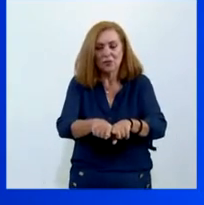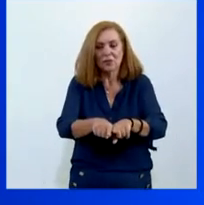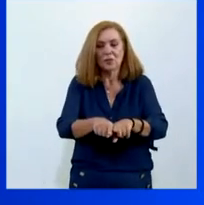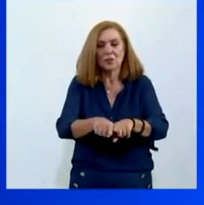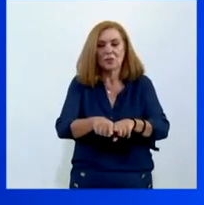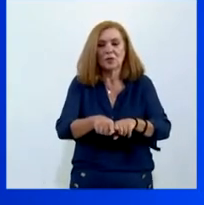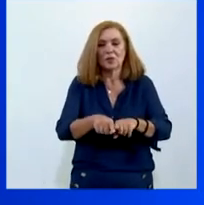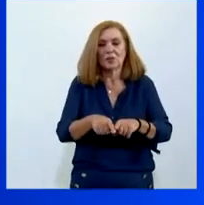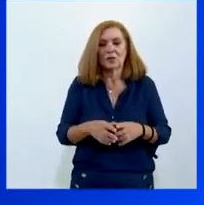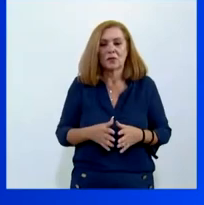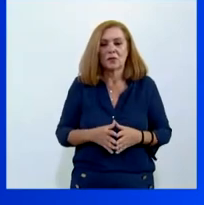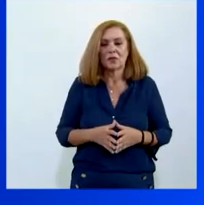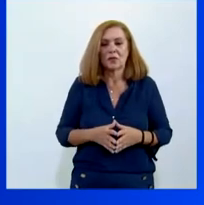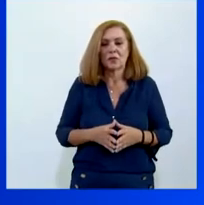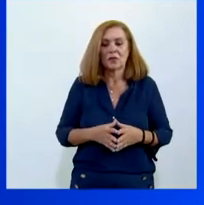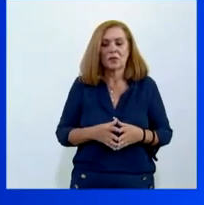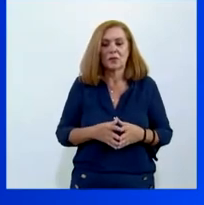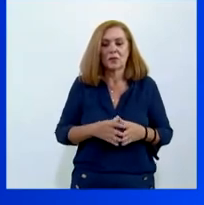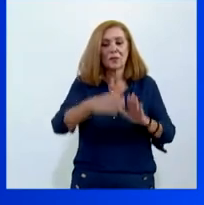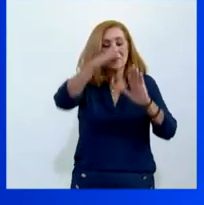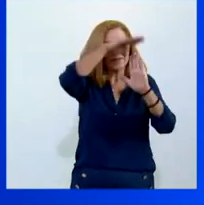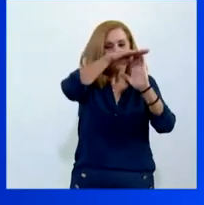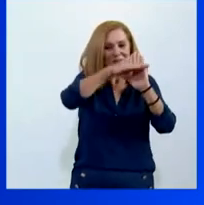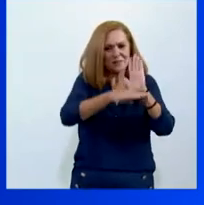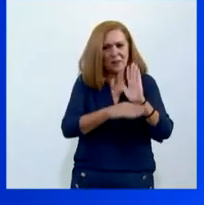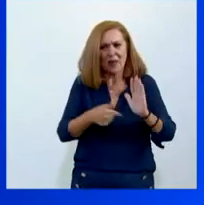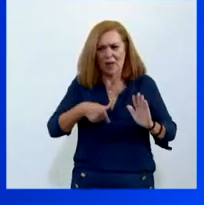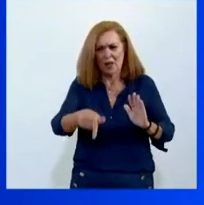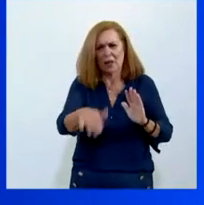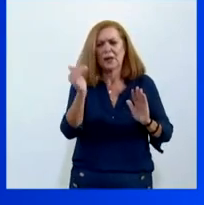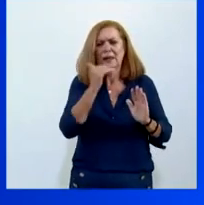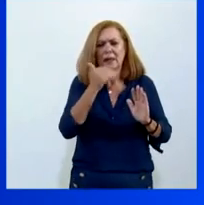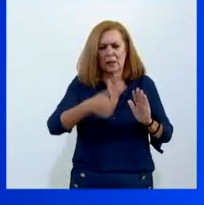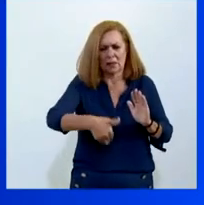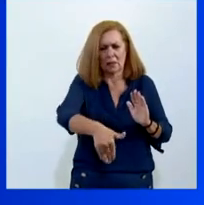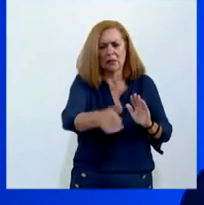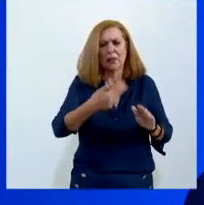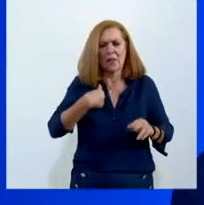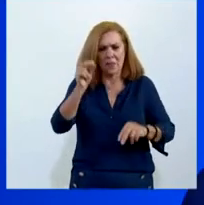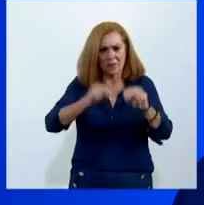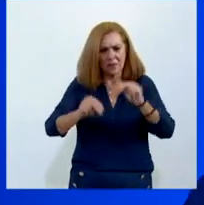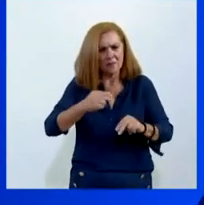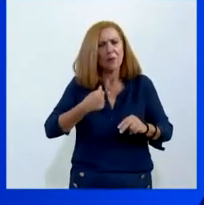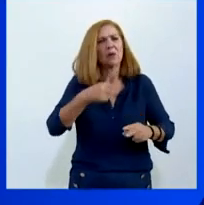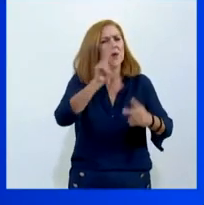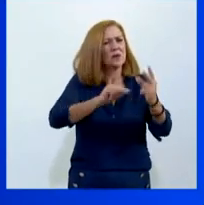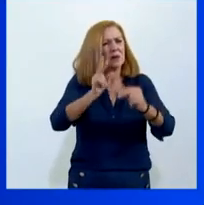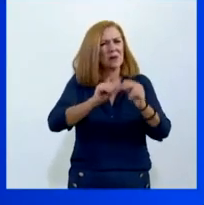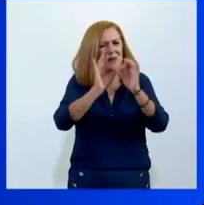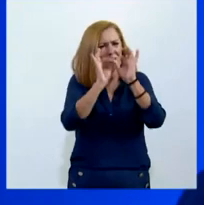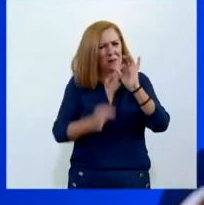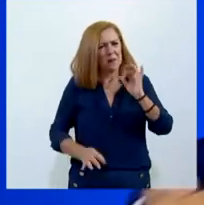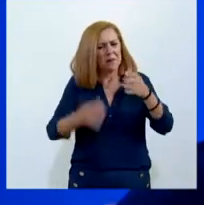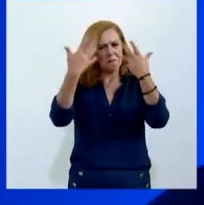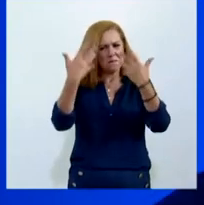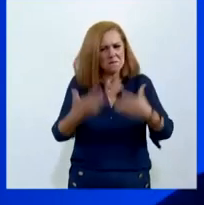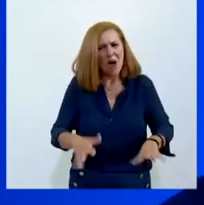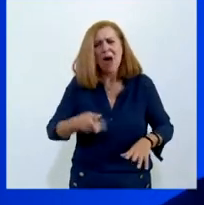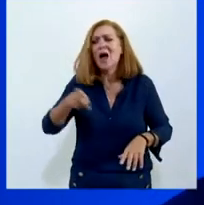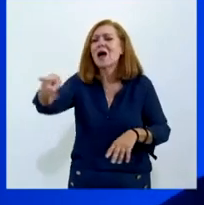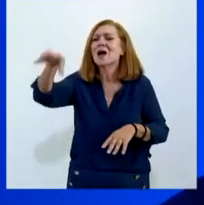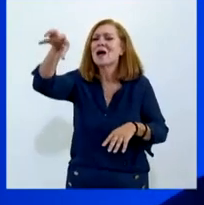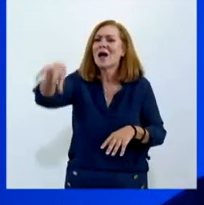οποίων θα ψηφίσουμε άμεσα και τον οποίο έχουμε συζητήσει αναλυτικά και με την